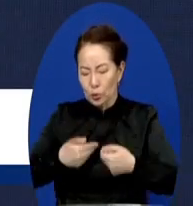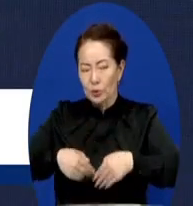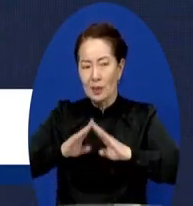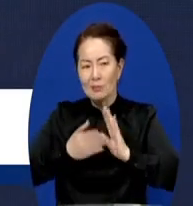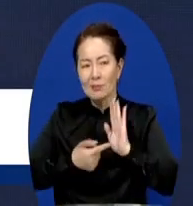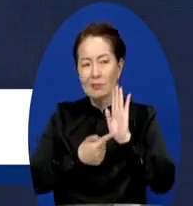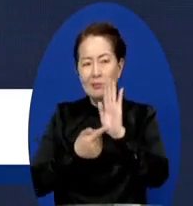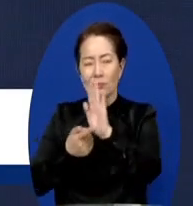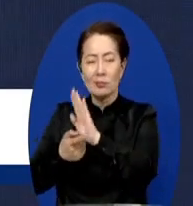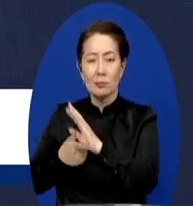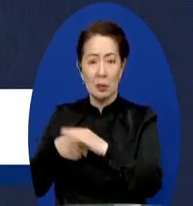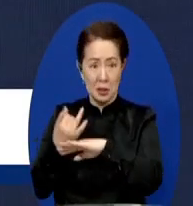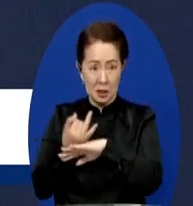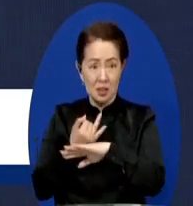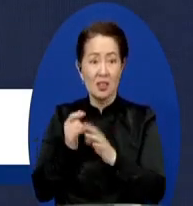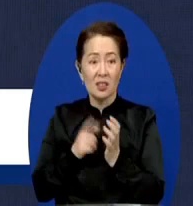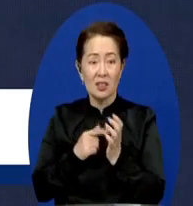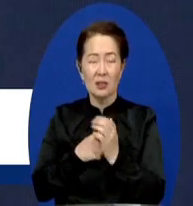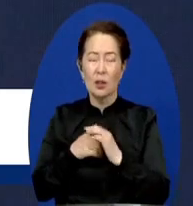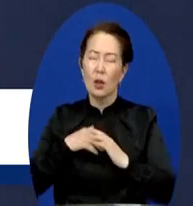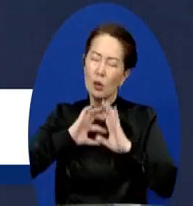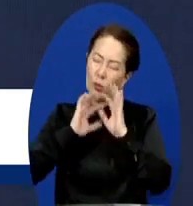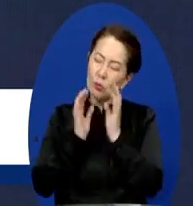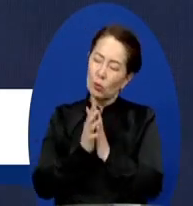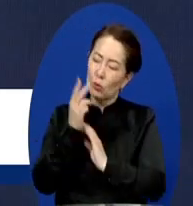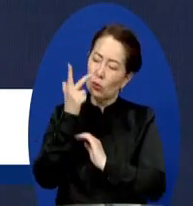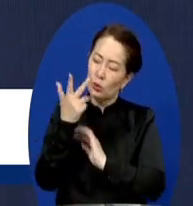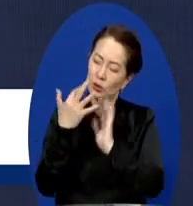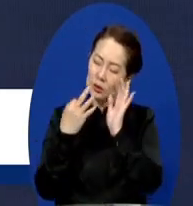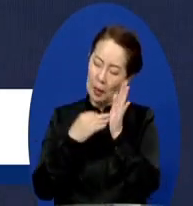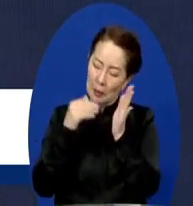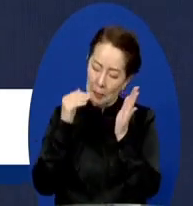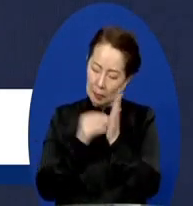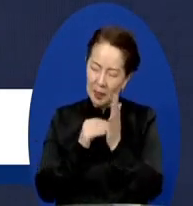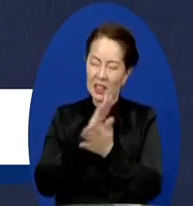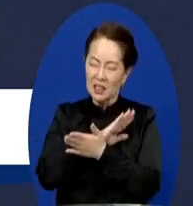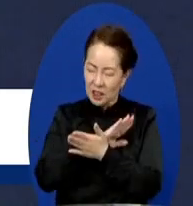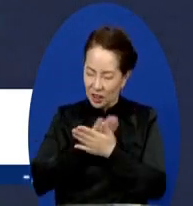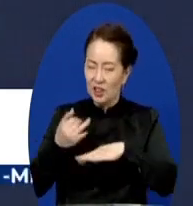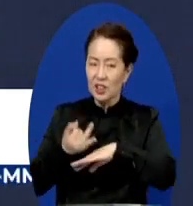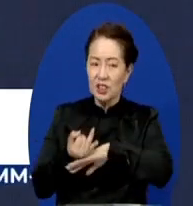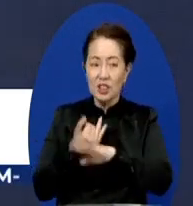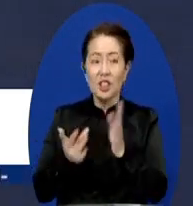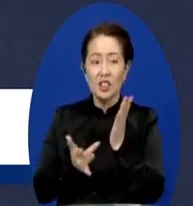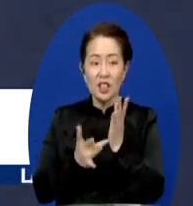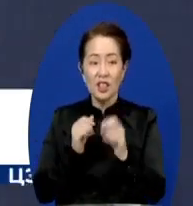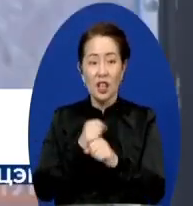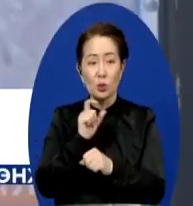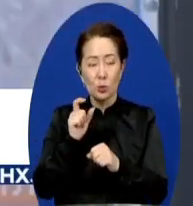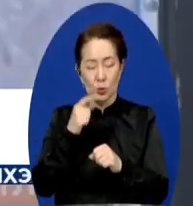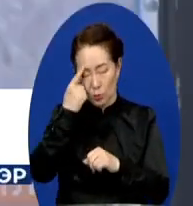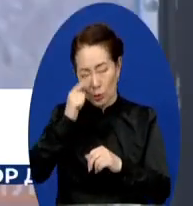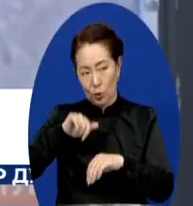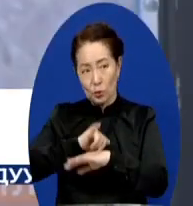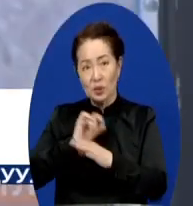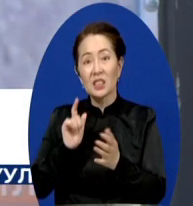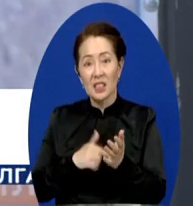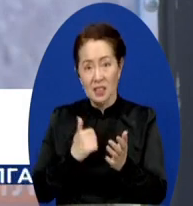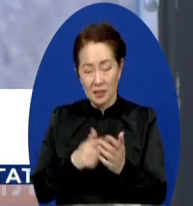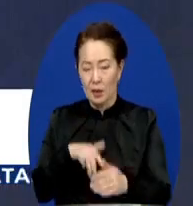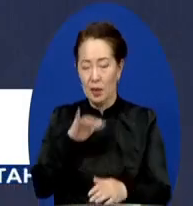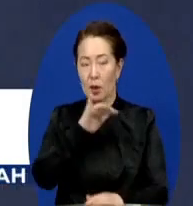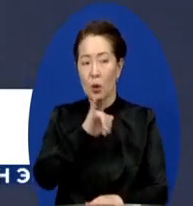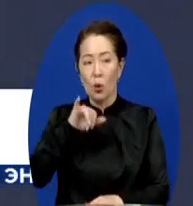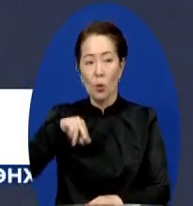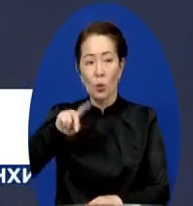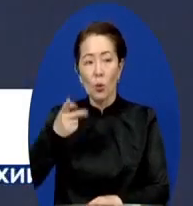гээд олон инженерүүд нийтдээ бид нарт 38,000 одоо шинэ инженер төлөвийн ажилчид Монгол улсад шаардлагатай байна. Уул